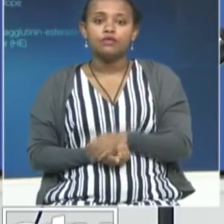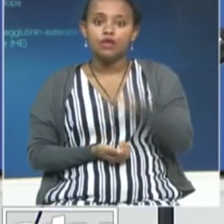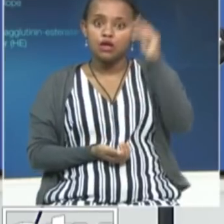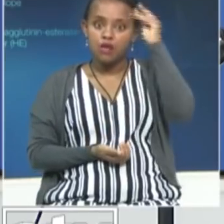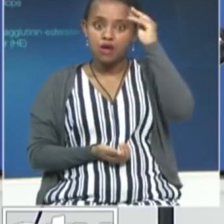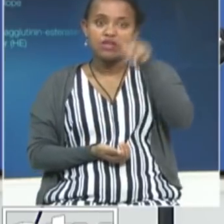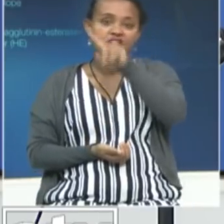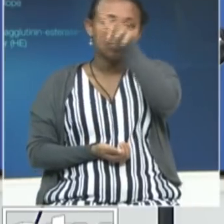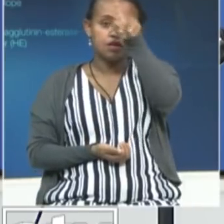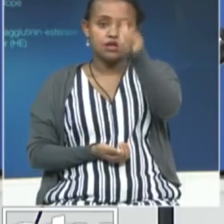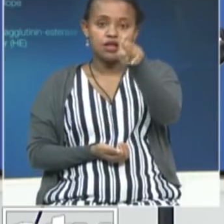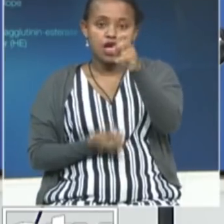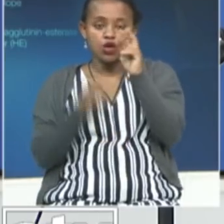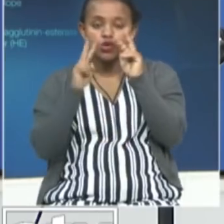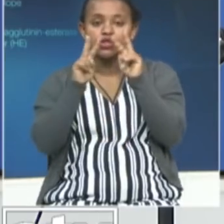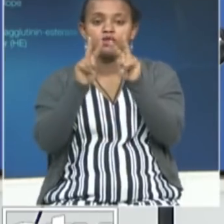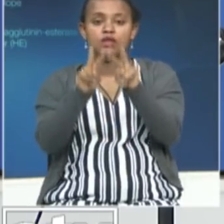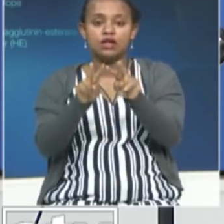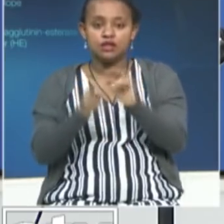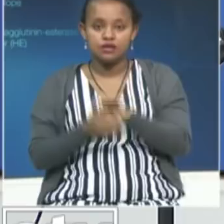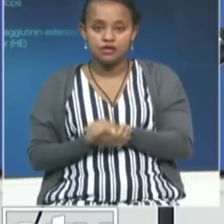የመሐመድን ጥያቄዎች እንመልከት እስኪ።